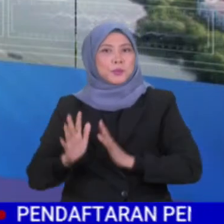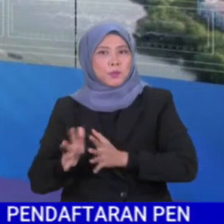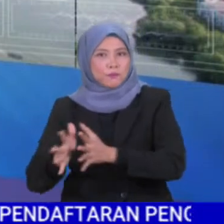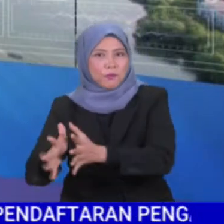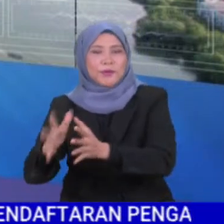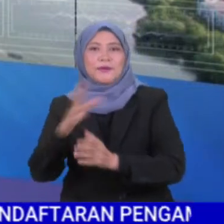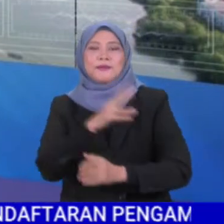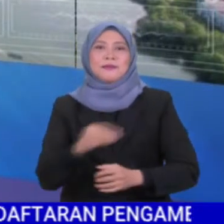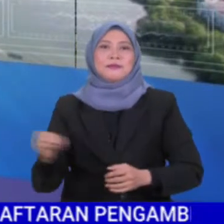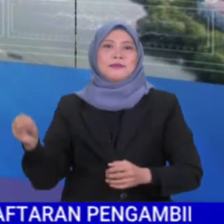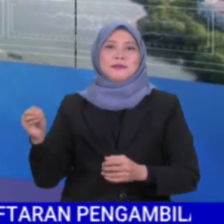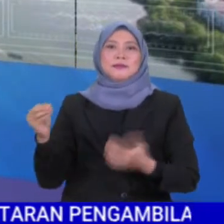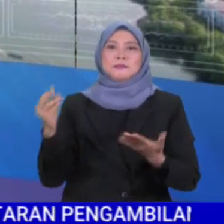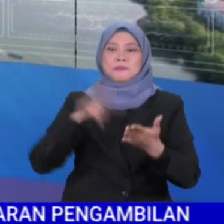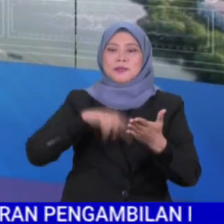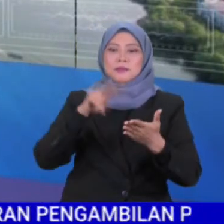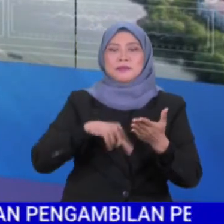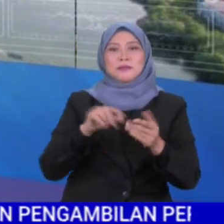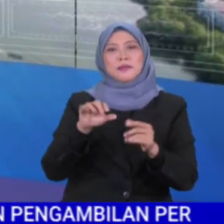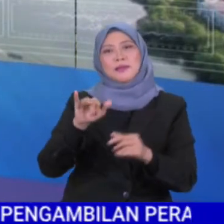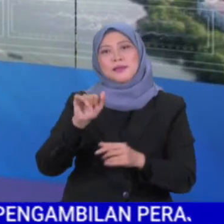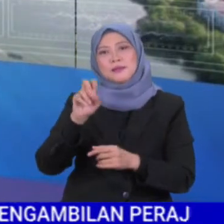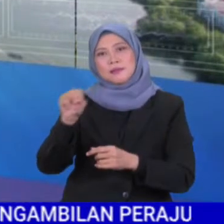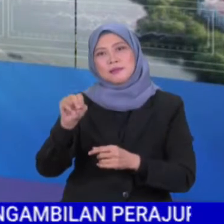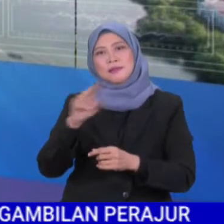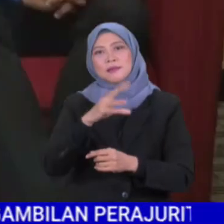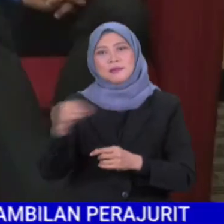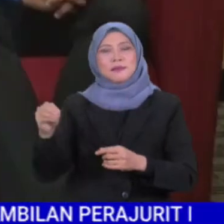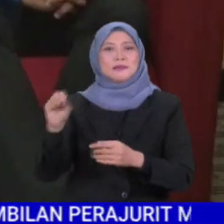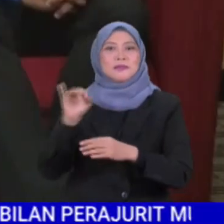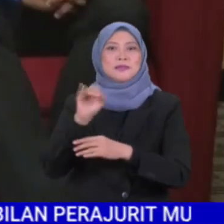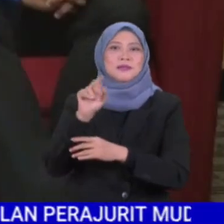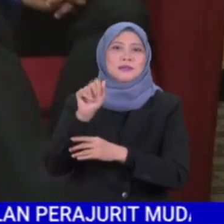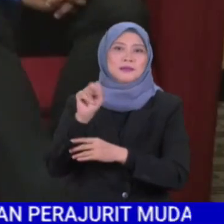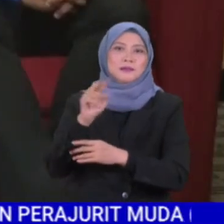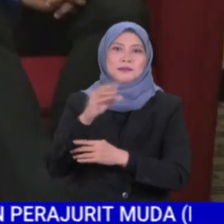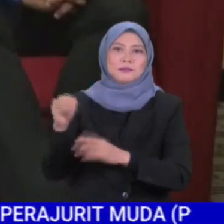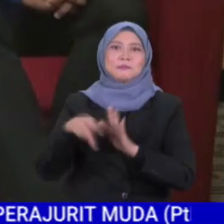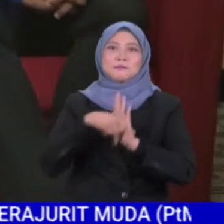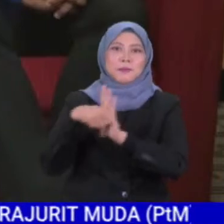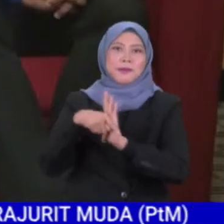selamat, perbarisan istiadat serta pameran khas.